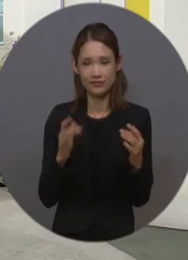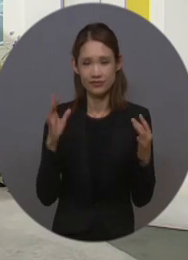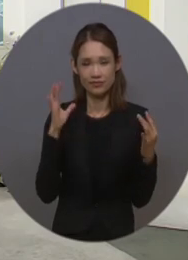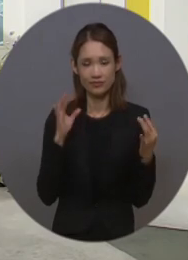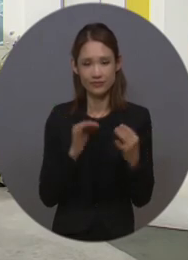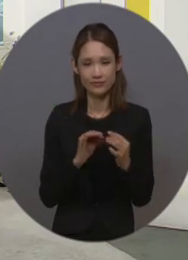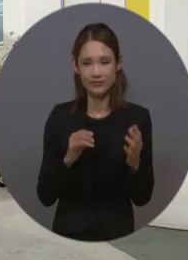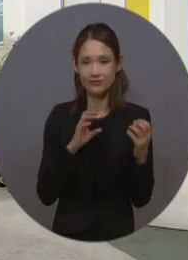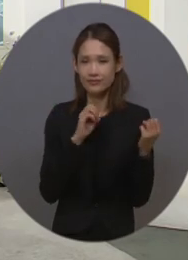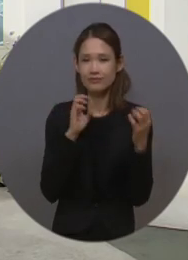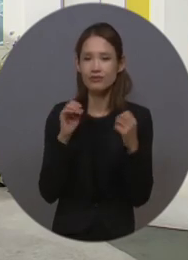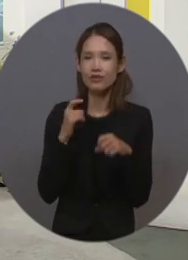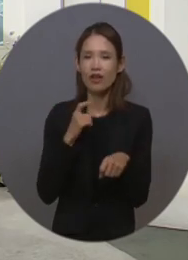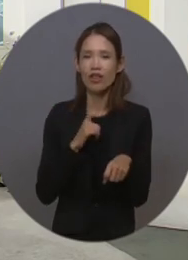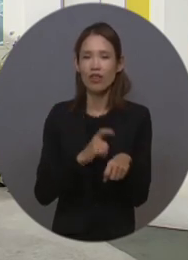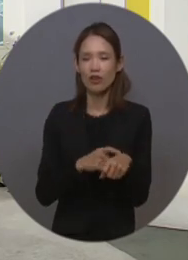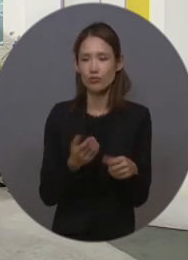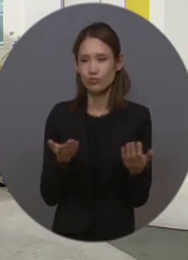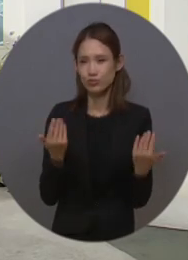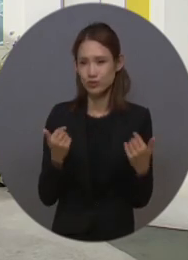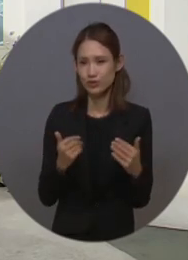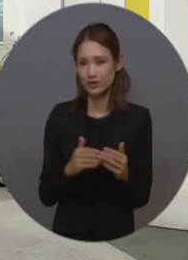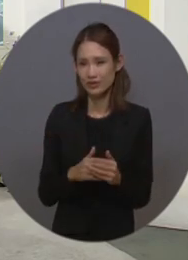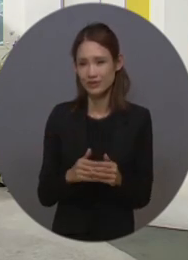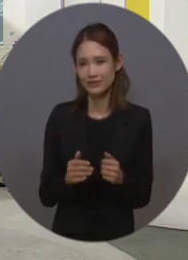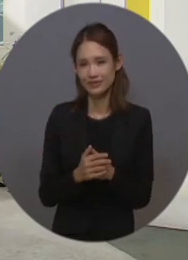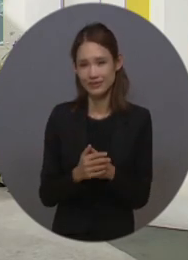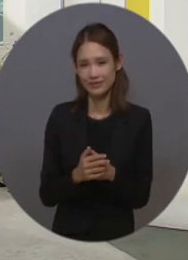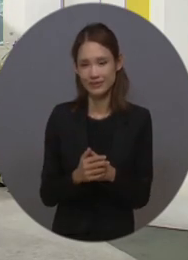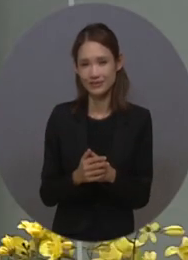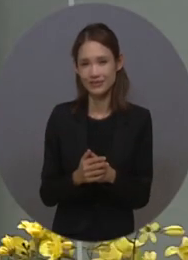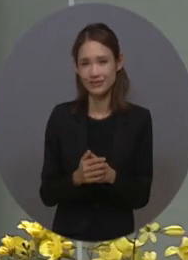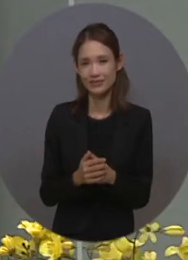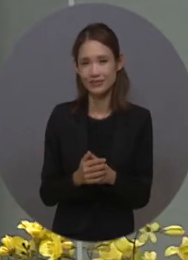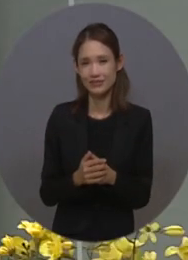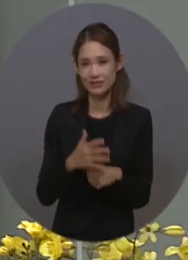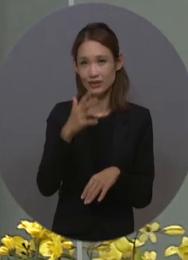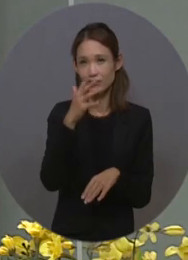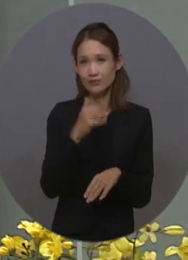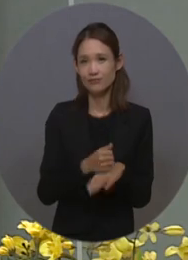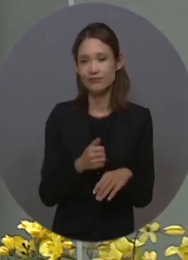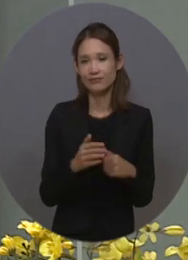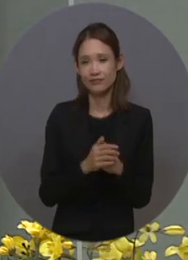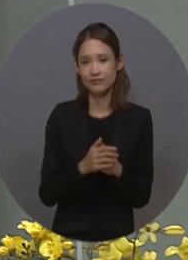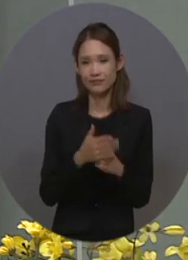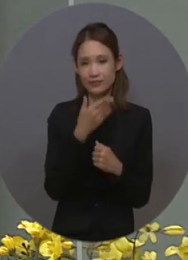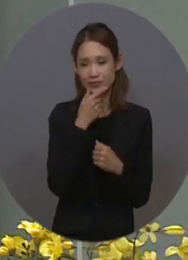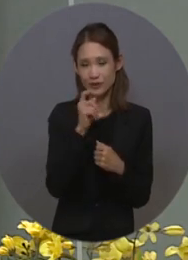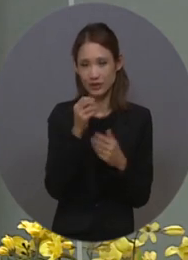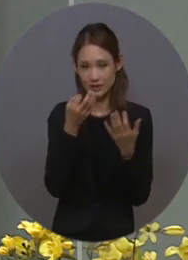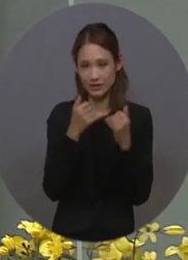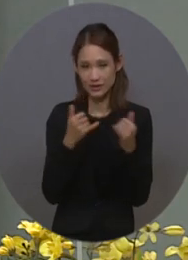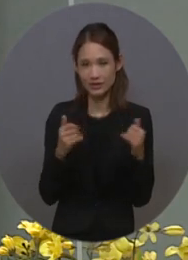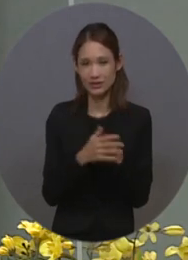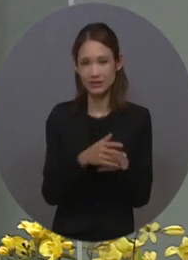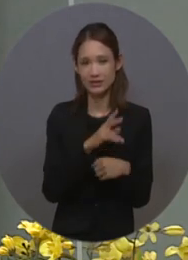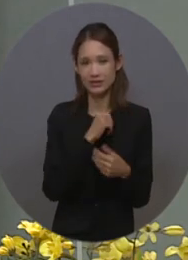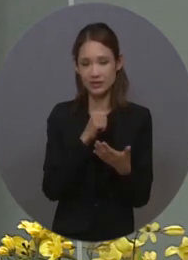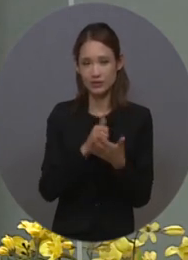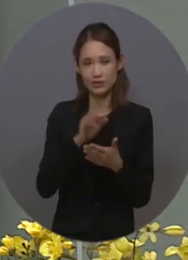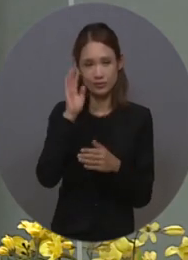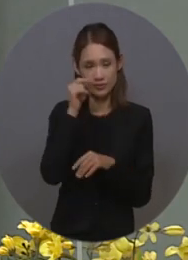세상에서 이야기를 나누다 보니까 시간이 벌써 저도 모르게 막 갔습니다. 끝으로 네. 우리 이제 복지TV 시청자분들과 또